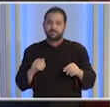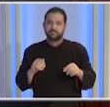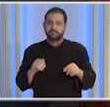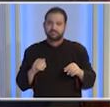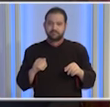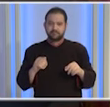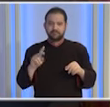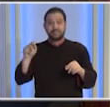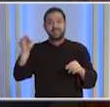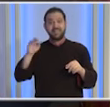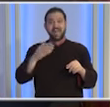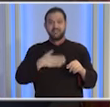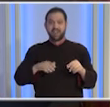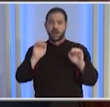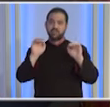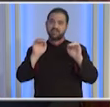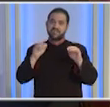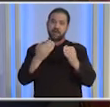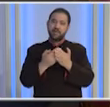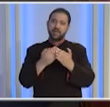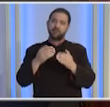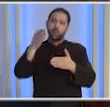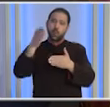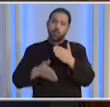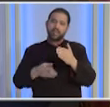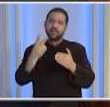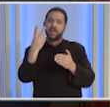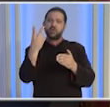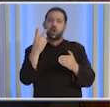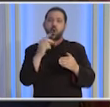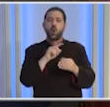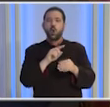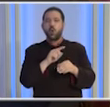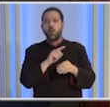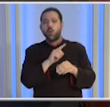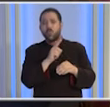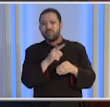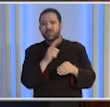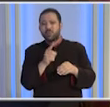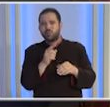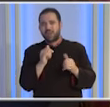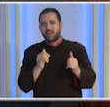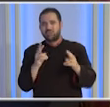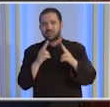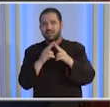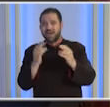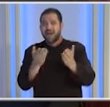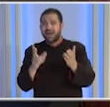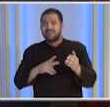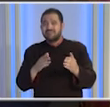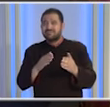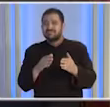întreb, așa pentru ultimele două minute ale acestei ediții, care sunt urmările